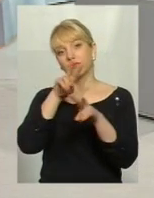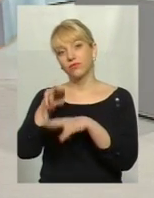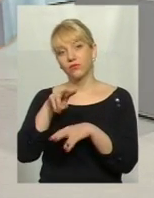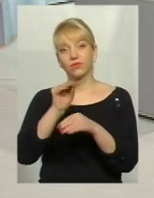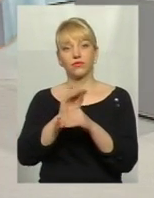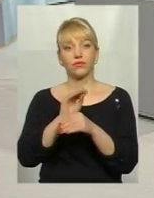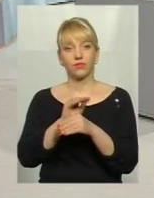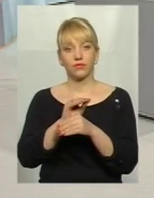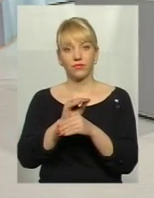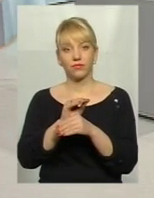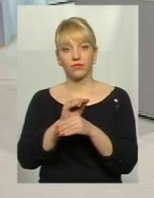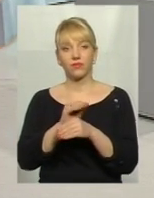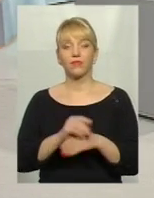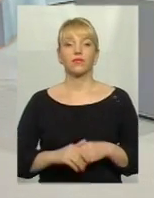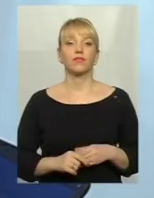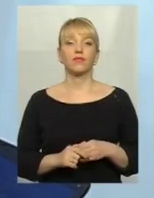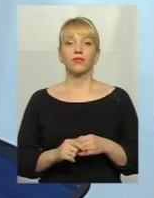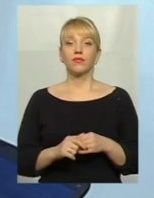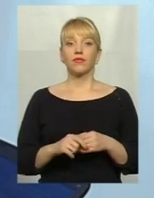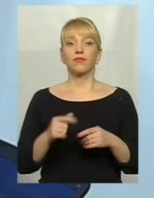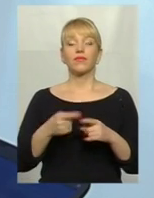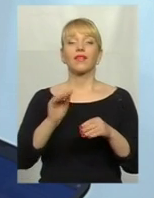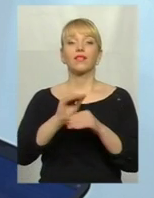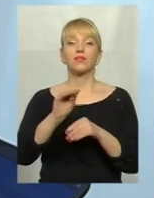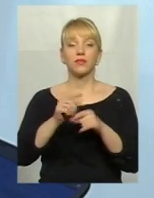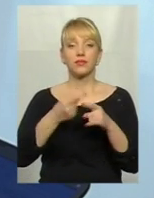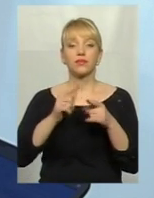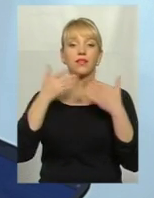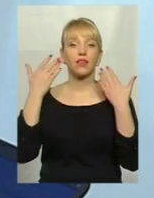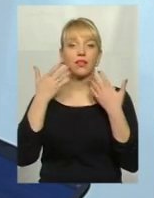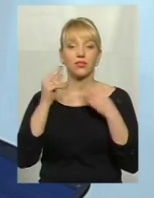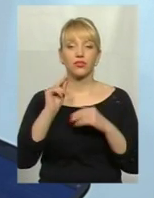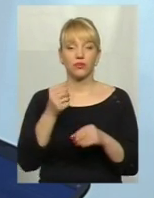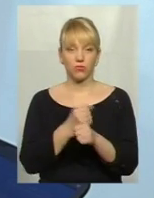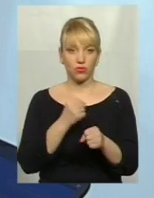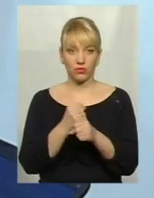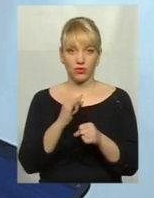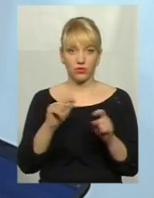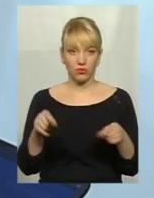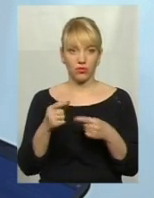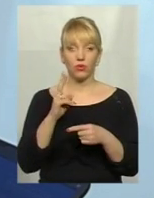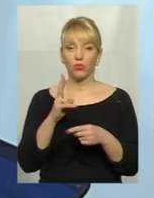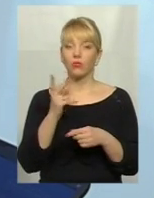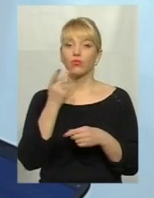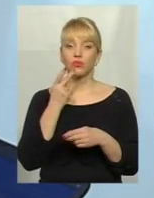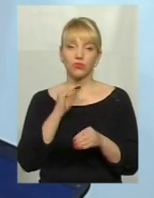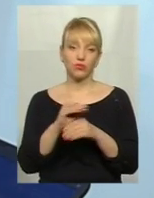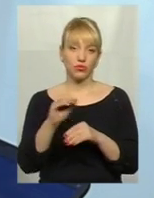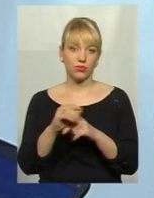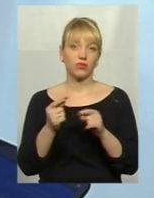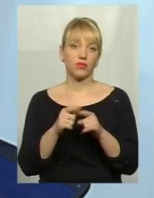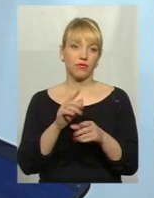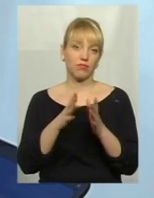Критикувати, це не робити, я завжди так говорю. Критикувати завжди легше, чим щось організувати і зробити. Той, хто постійно критикує, він, як в